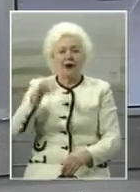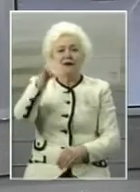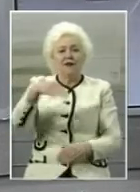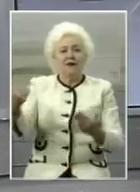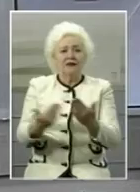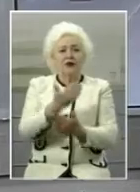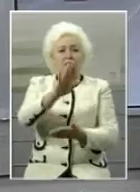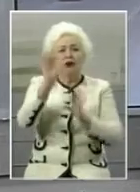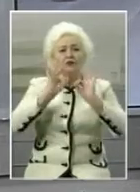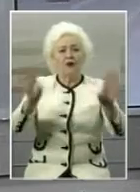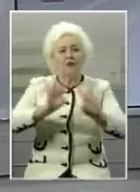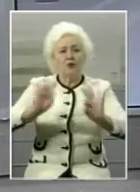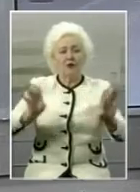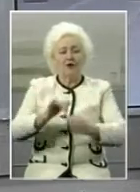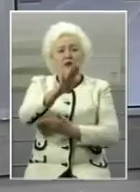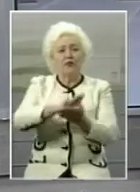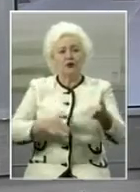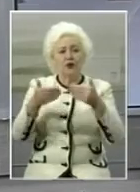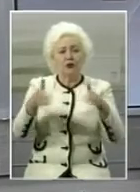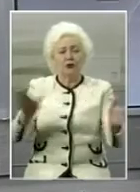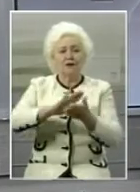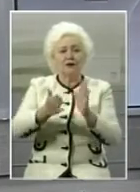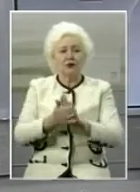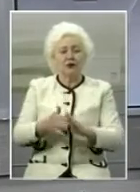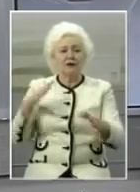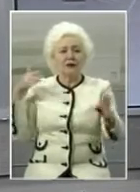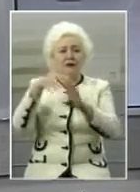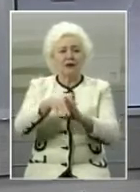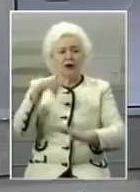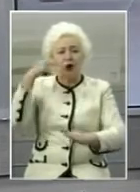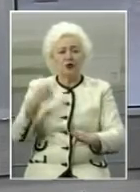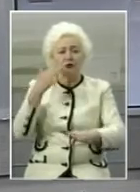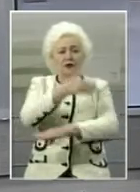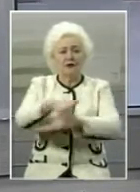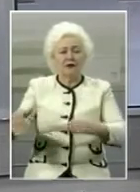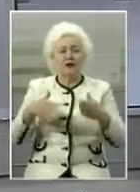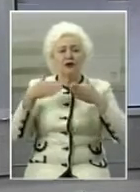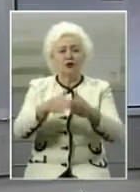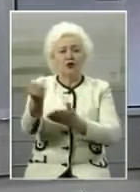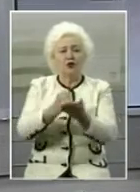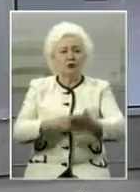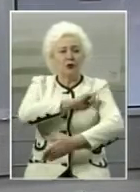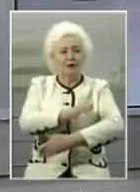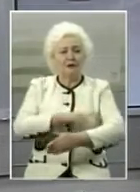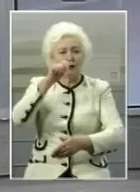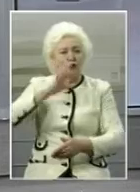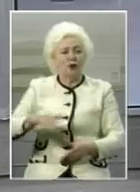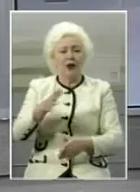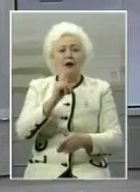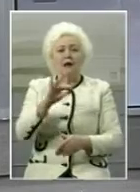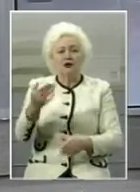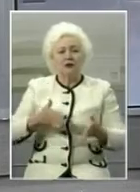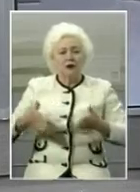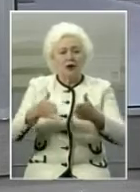Таврійські новини у прямому ефірі. Продовжуємо випуск. Ситуацію з атакою російських прикордонників на кораблі Збройних сил України у Керченській